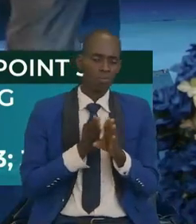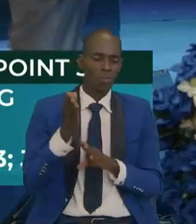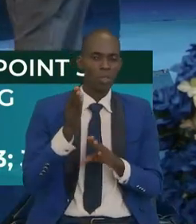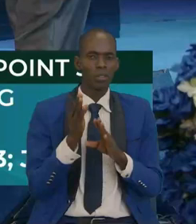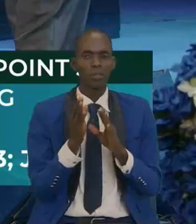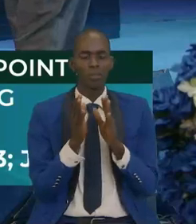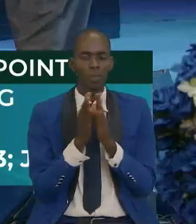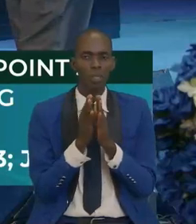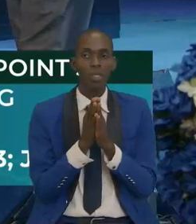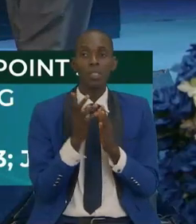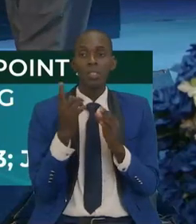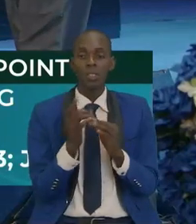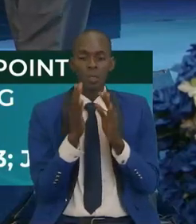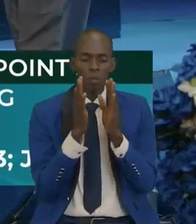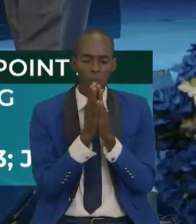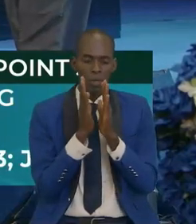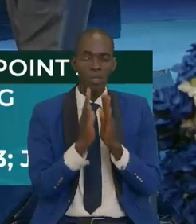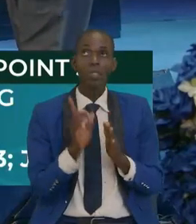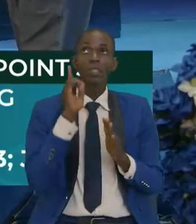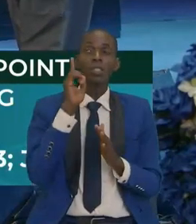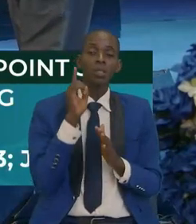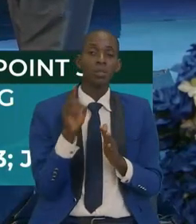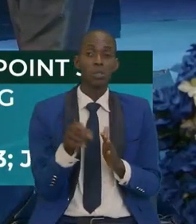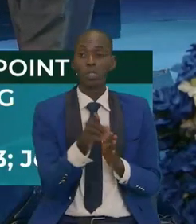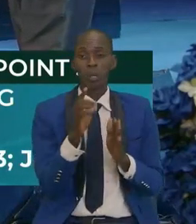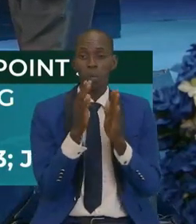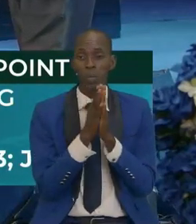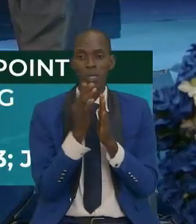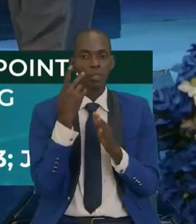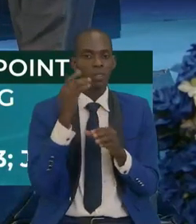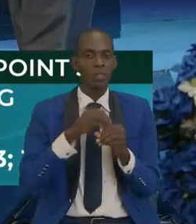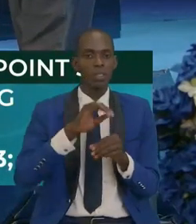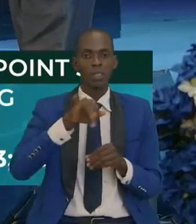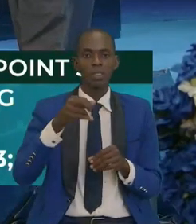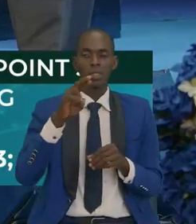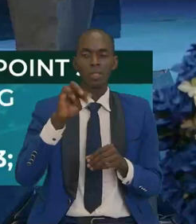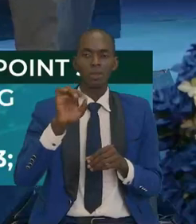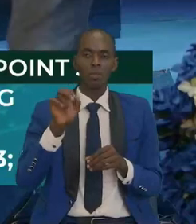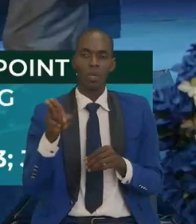prière très simple. Une prière courte. Une prière directe. La prière qu'ils ont faite,